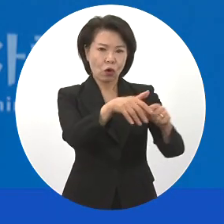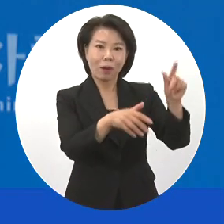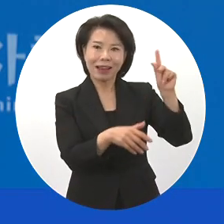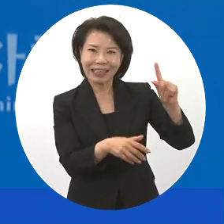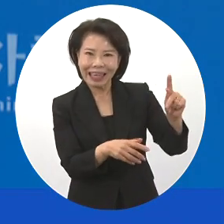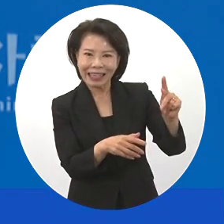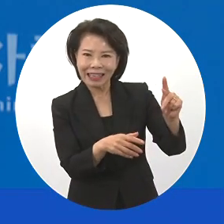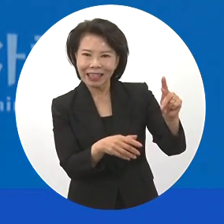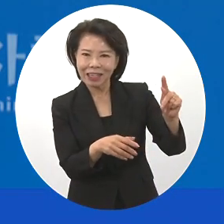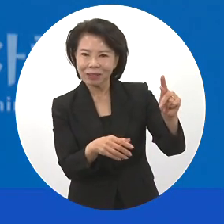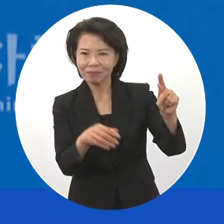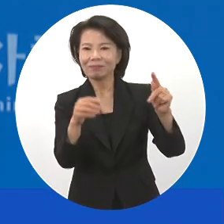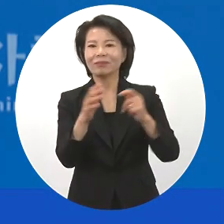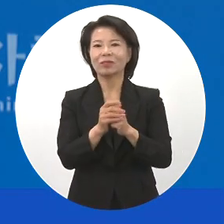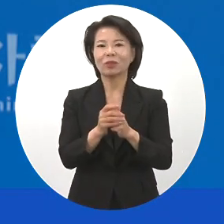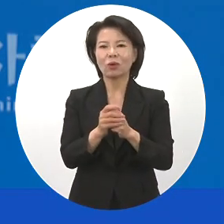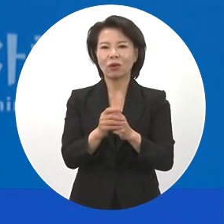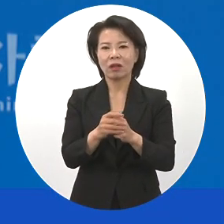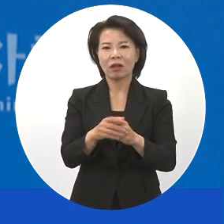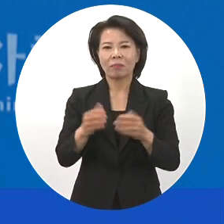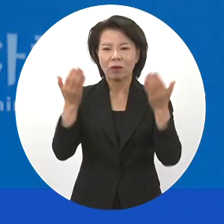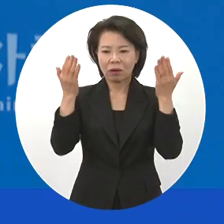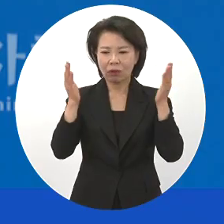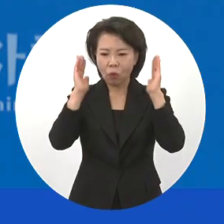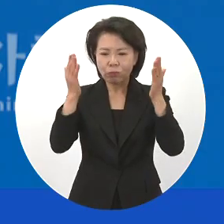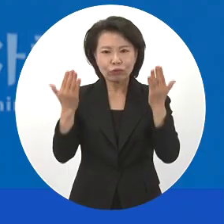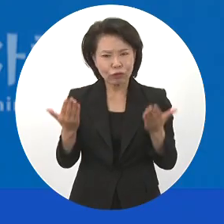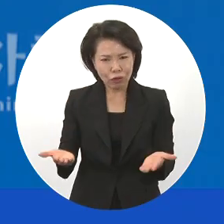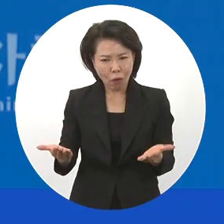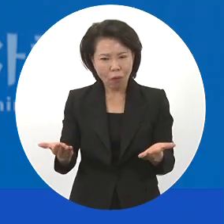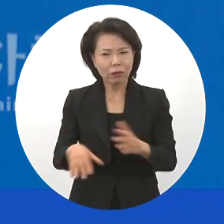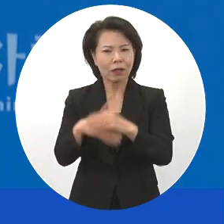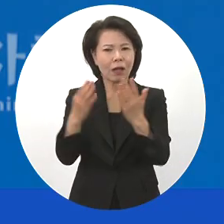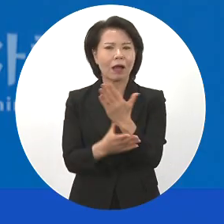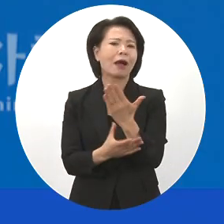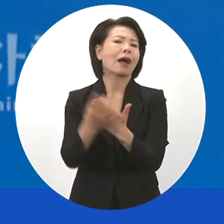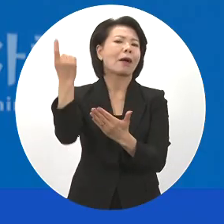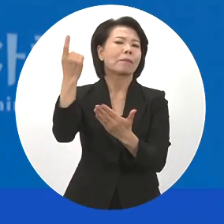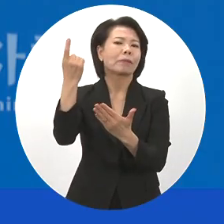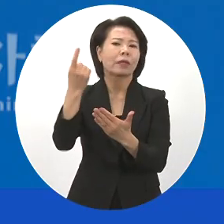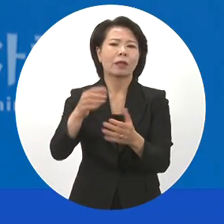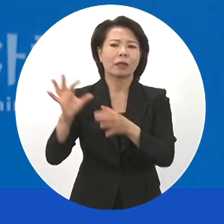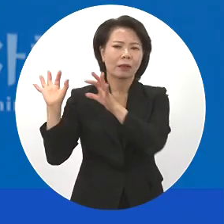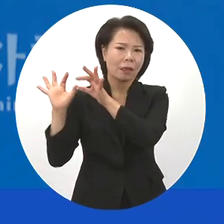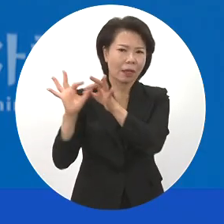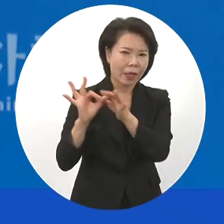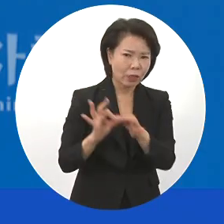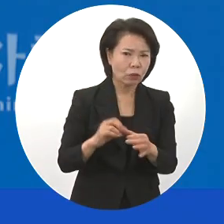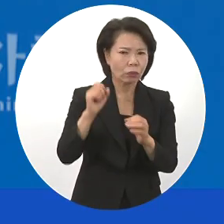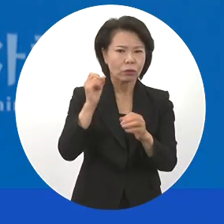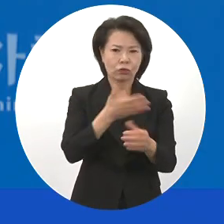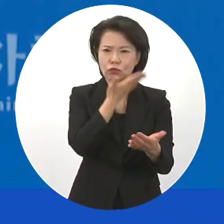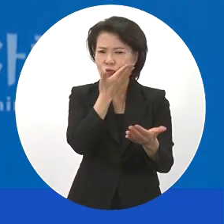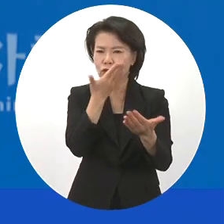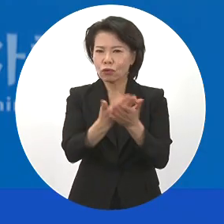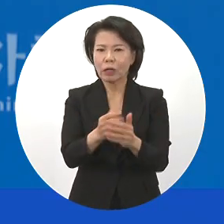글로벌 K 런플레이션 플랫폼 조성 사업을 대표 과제로 지속 가능한 핵심 인재